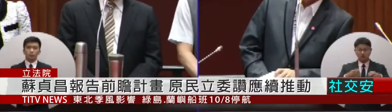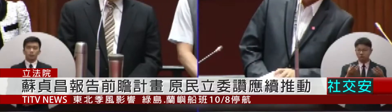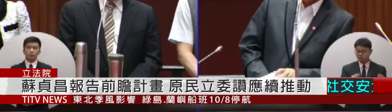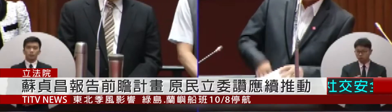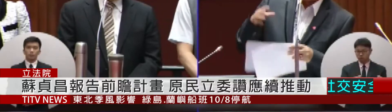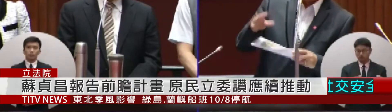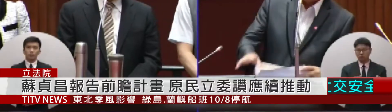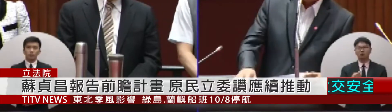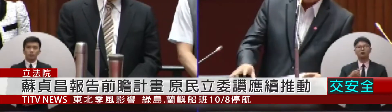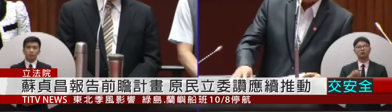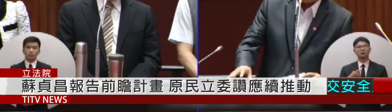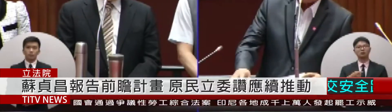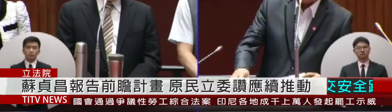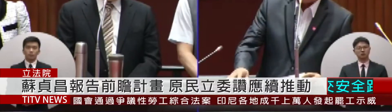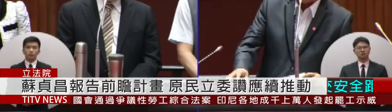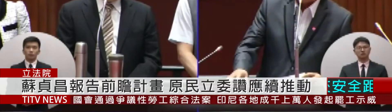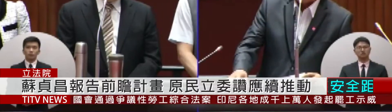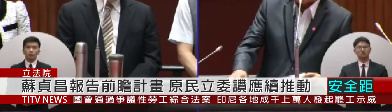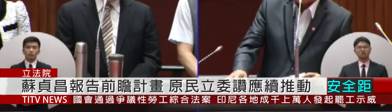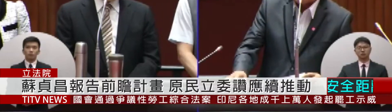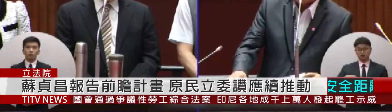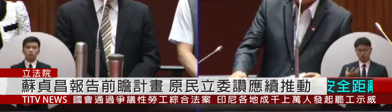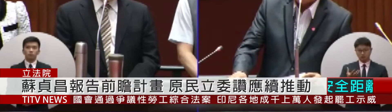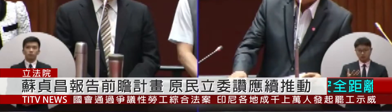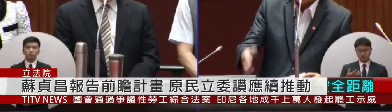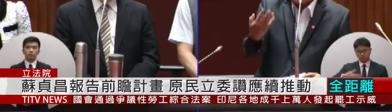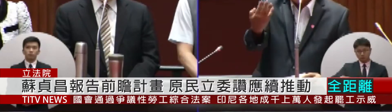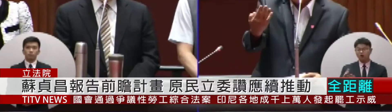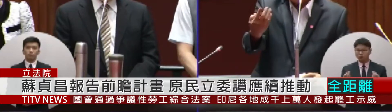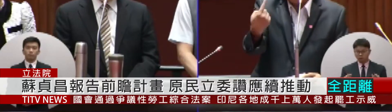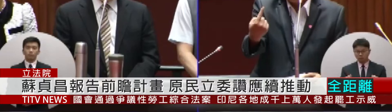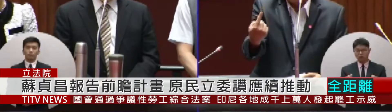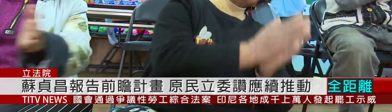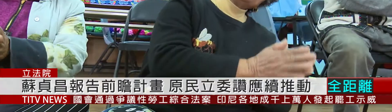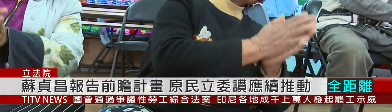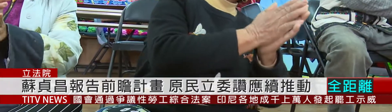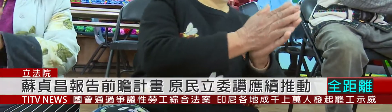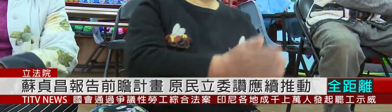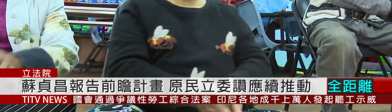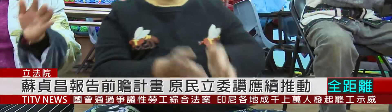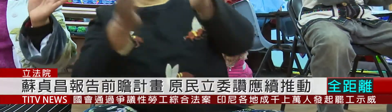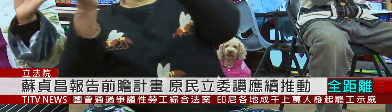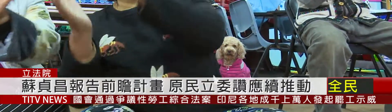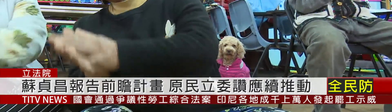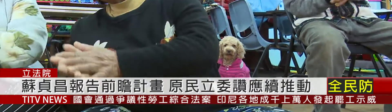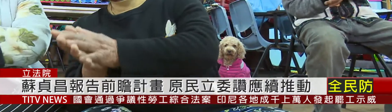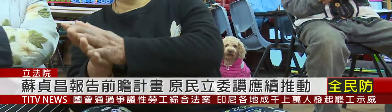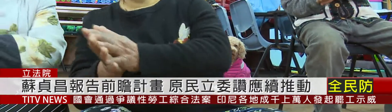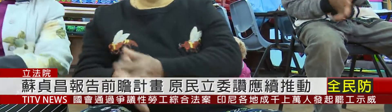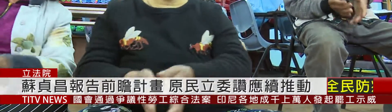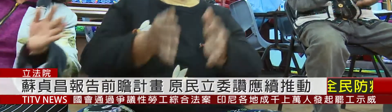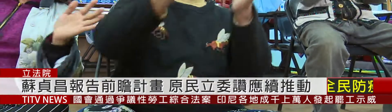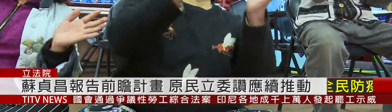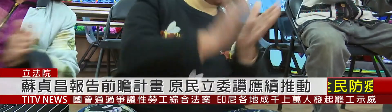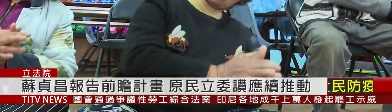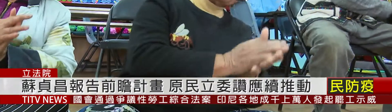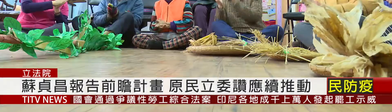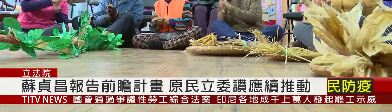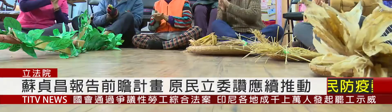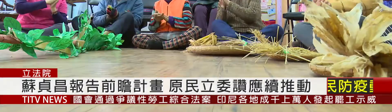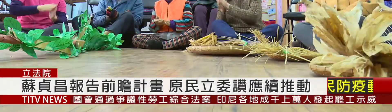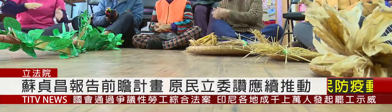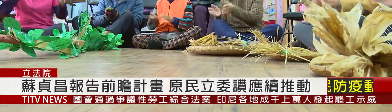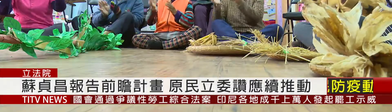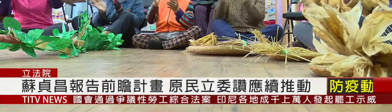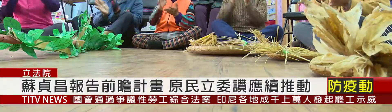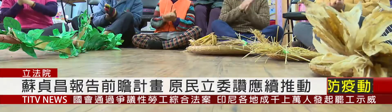行政院长苏贞昌六号前往立法院报告前瞻第三期特别预算案。立委孔文吉指出，前瞻基础建设计划在部